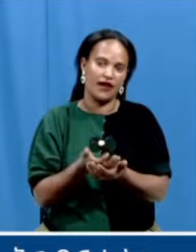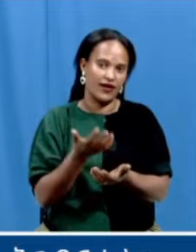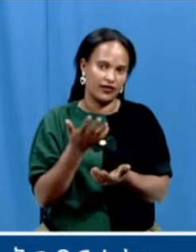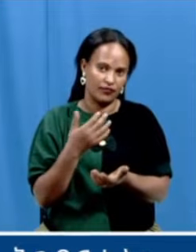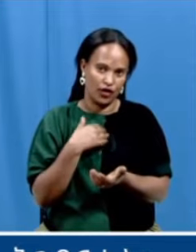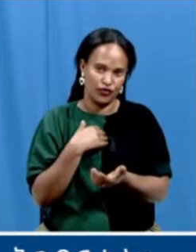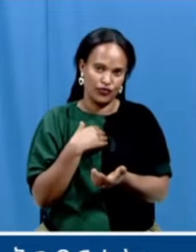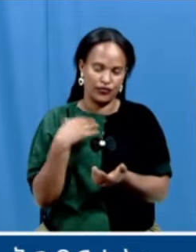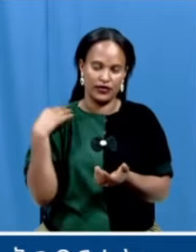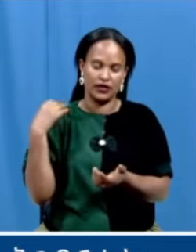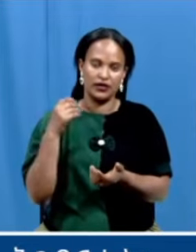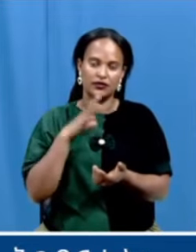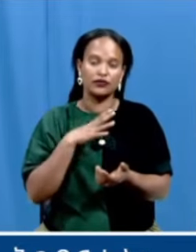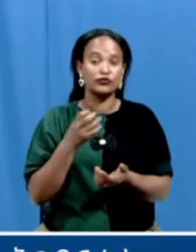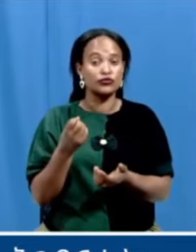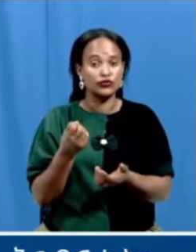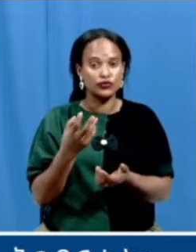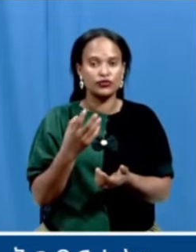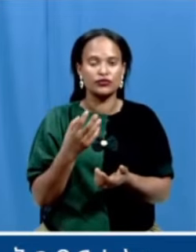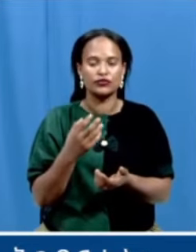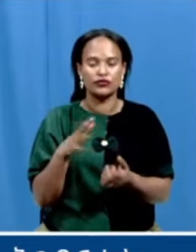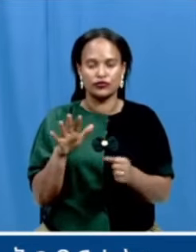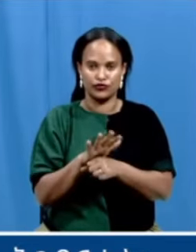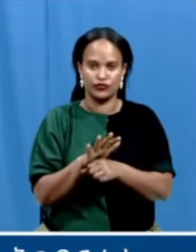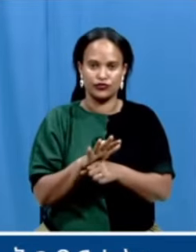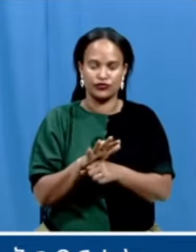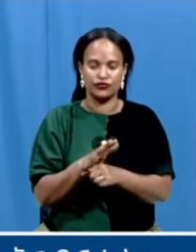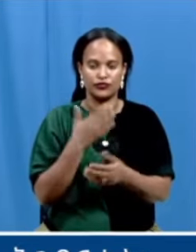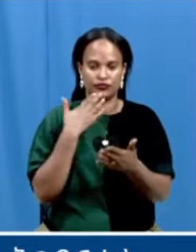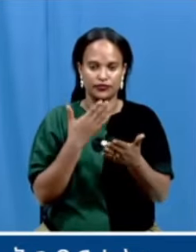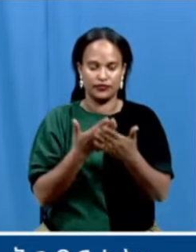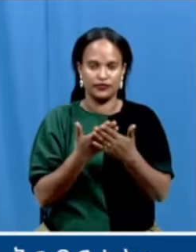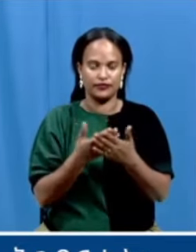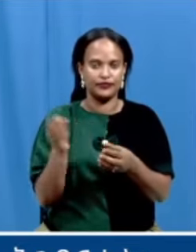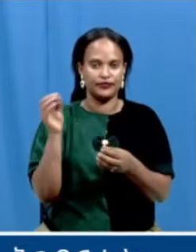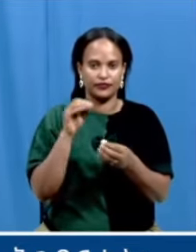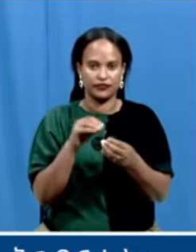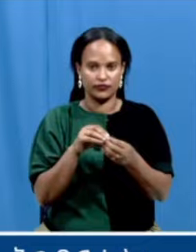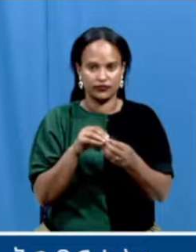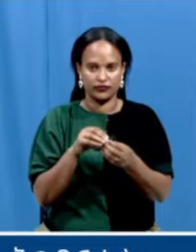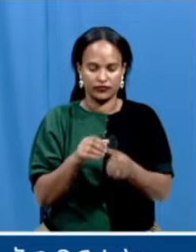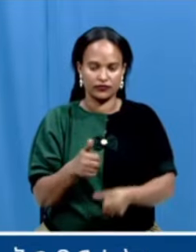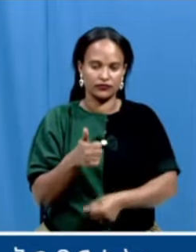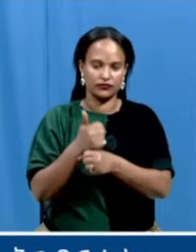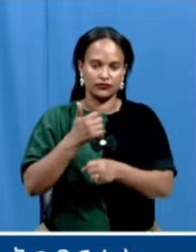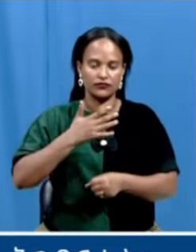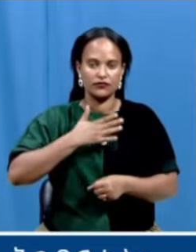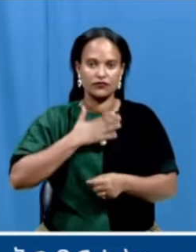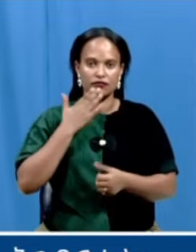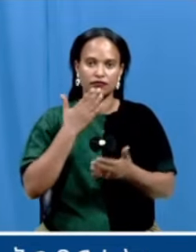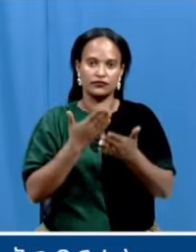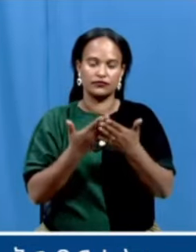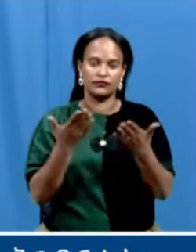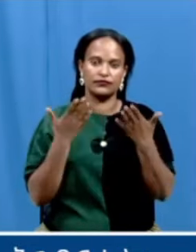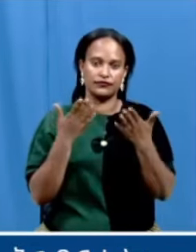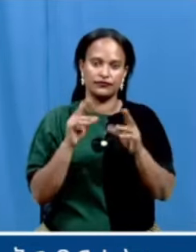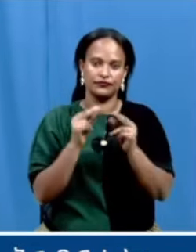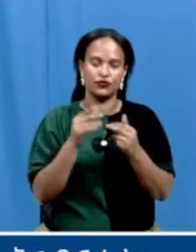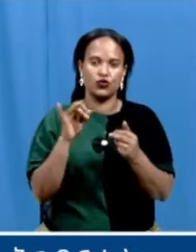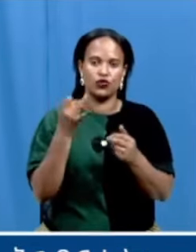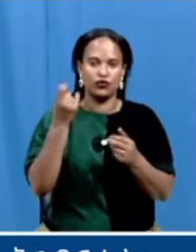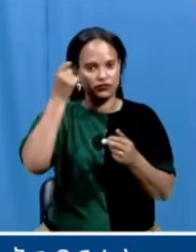ኣለው ግግለሰባት ኣለው ብዙሕ በሉ ኩሉ ኮታስ ክነመስግን ደሊ ብዝበለፀ እውን ንደጋፊና እውን ክነመስግን ደሊ ማለት እዩ ጋንታ